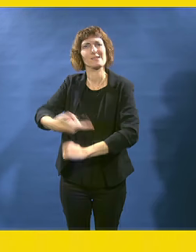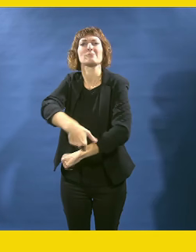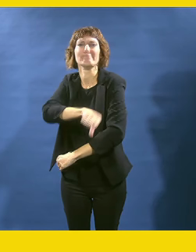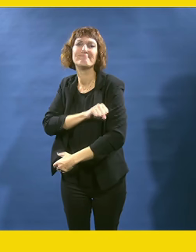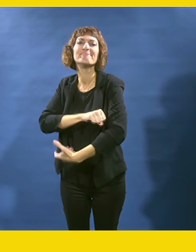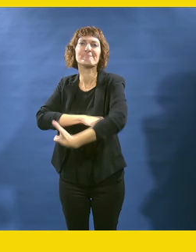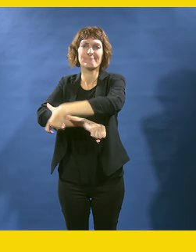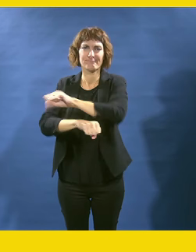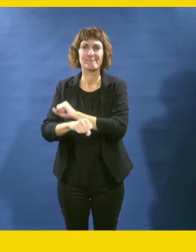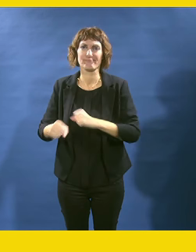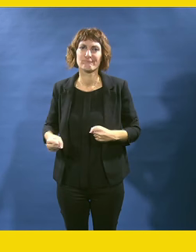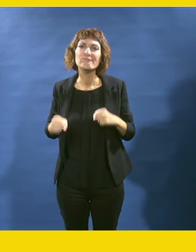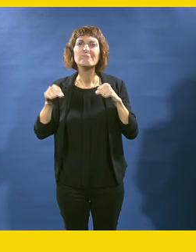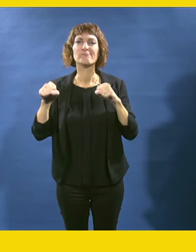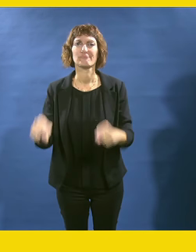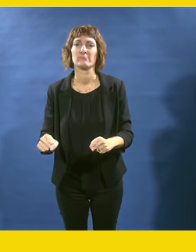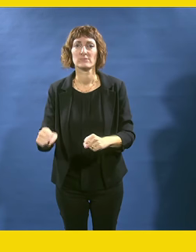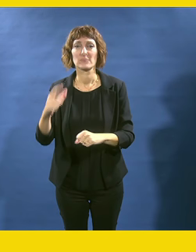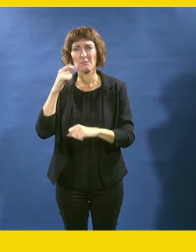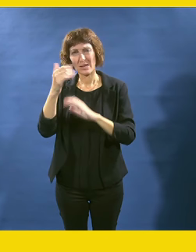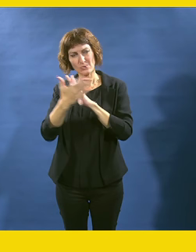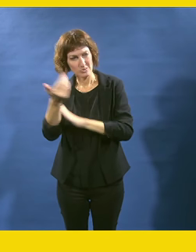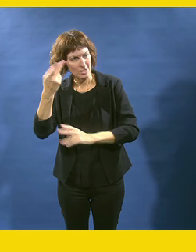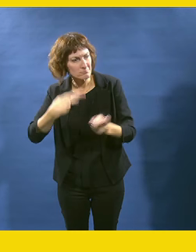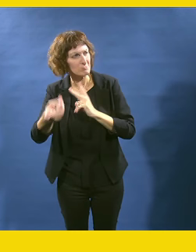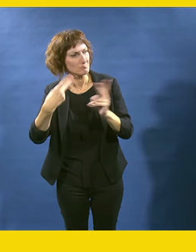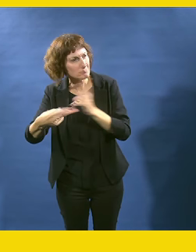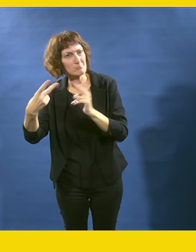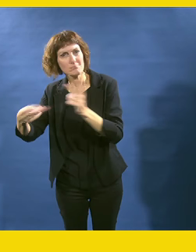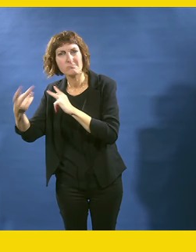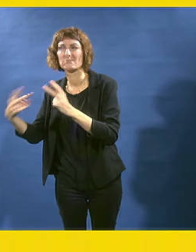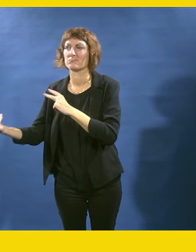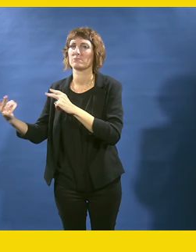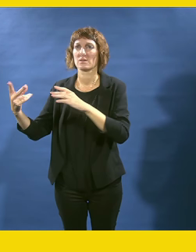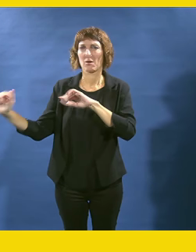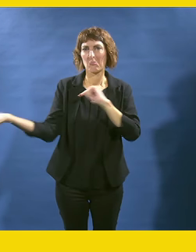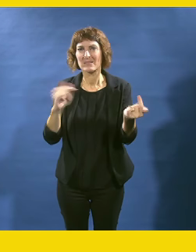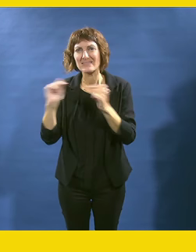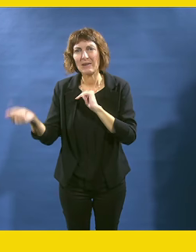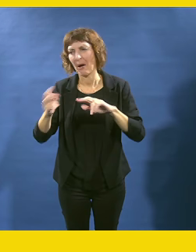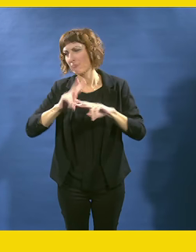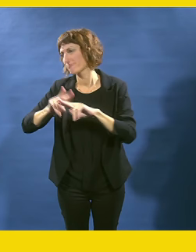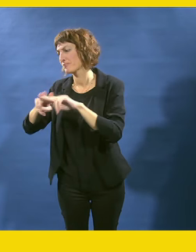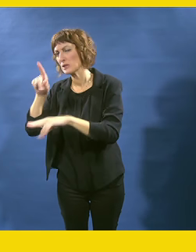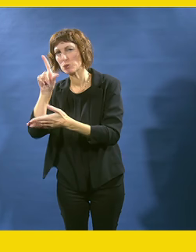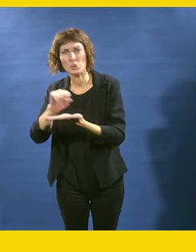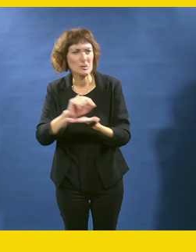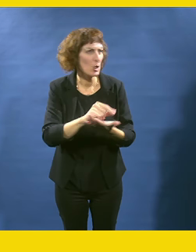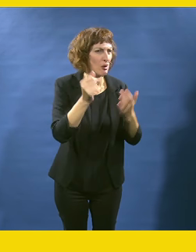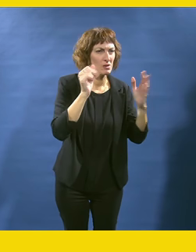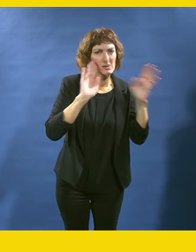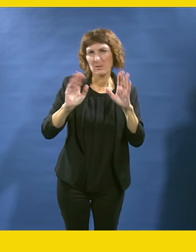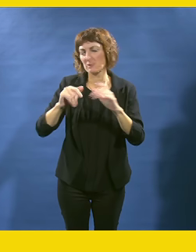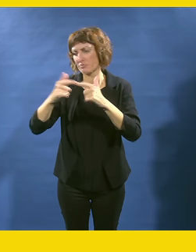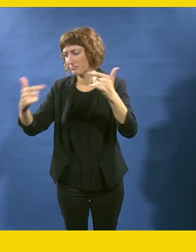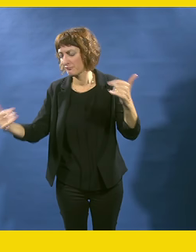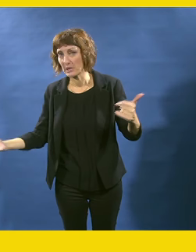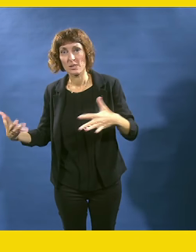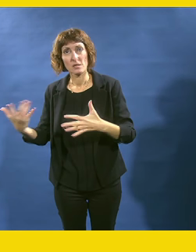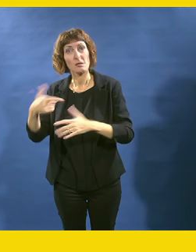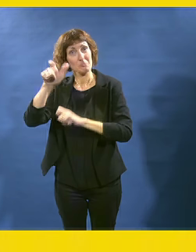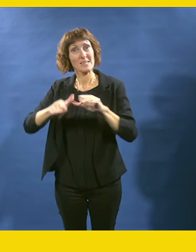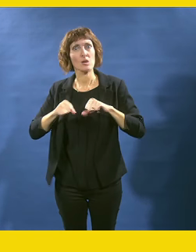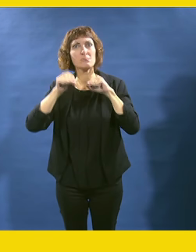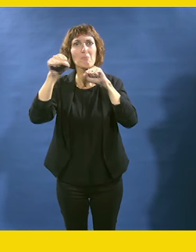gens ont écrit des lettres à leurs élus, fait des débats, posté des tweets, écrit des articles, tagué des murs. Bref, les gens se sont mobilisés et c'est cet élan-là